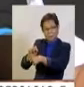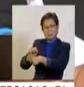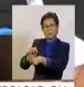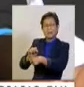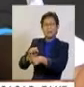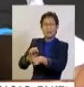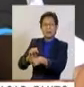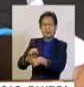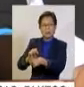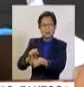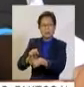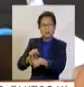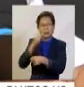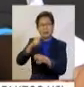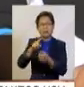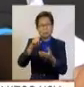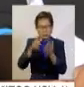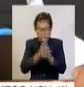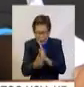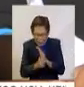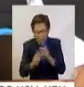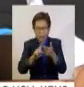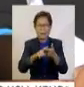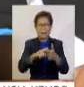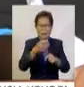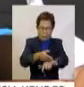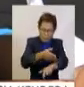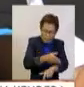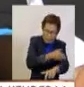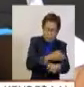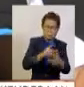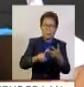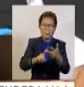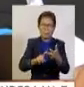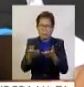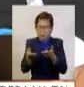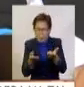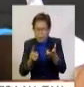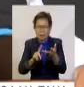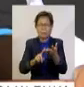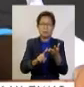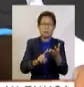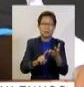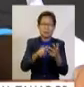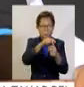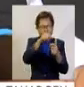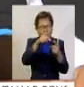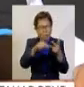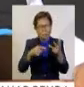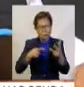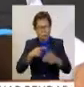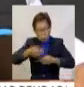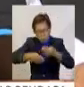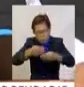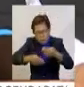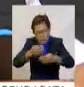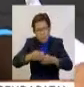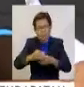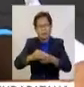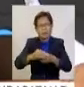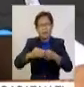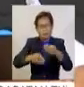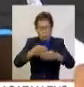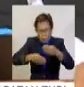segi prestasi, dari segi dia punya khidmat. So benda itu kita dalam proses untuk